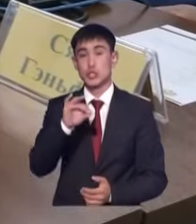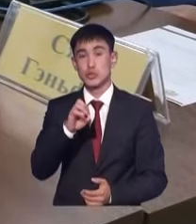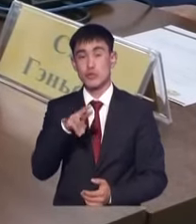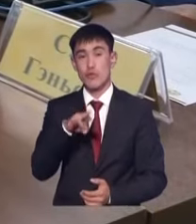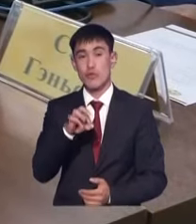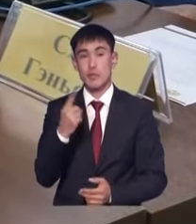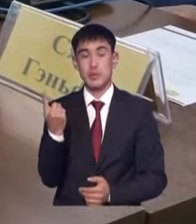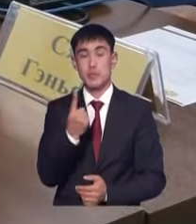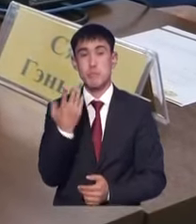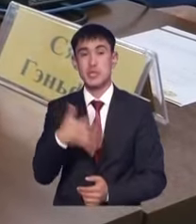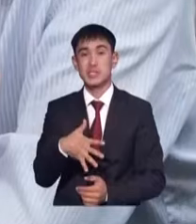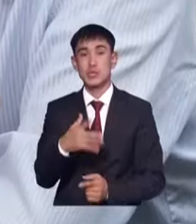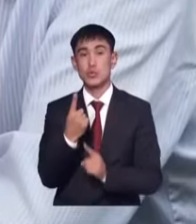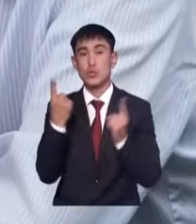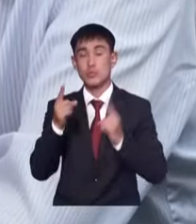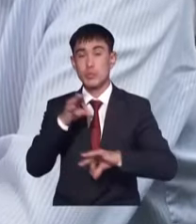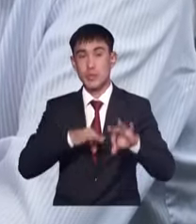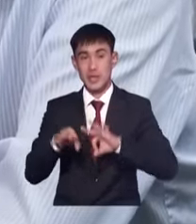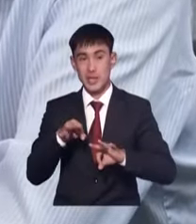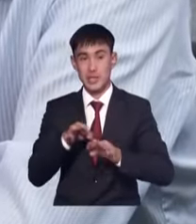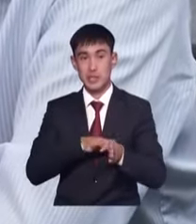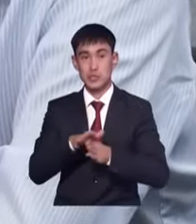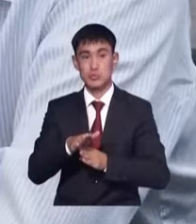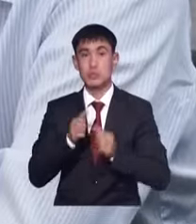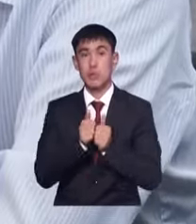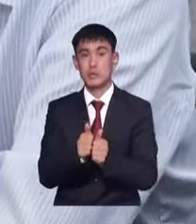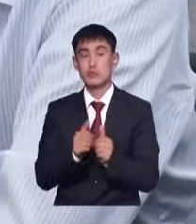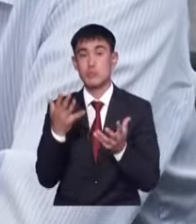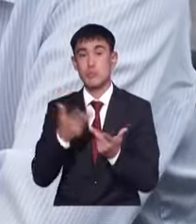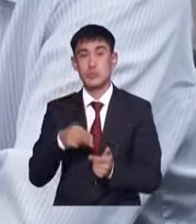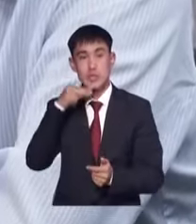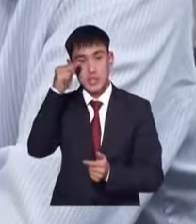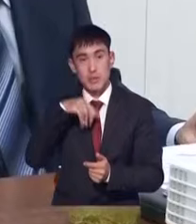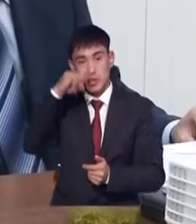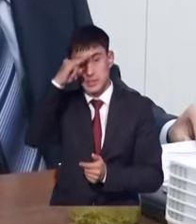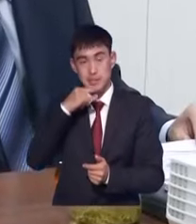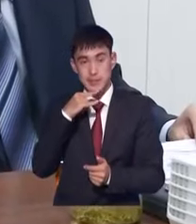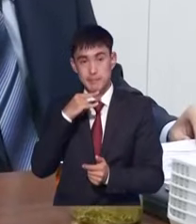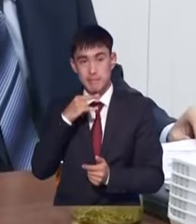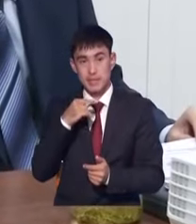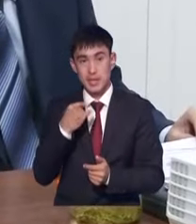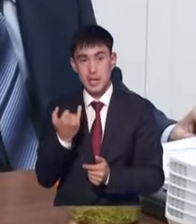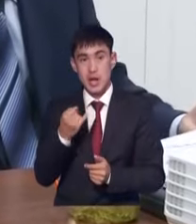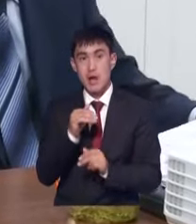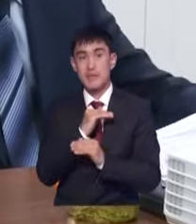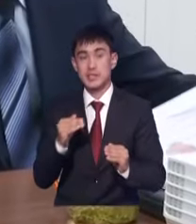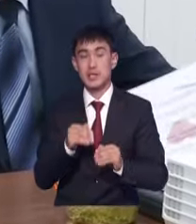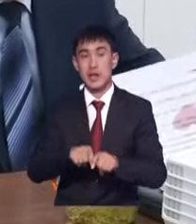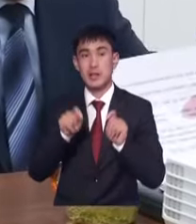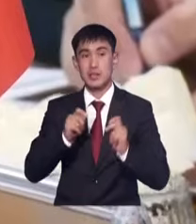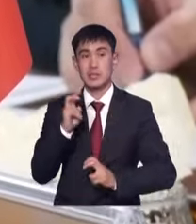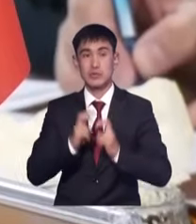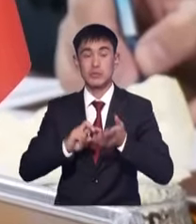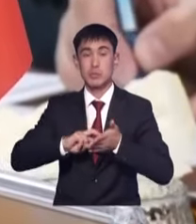«Вольфрам» является одним из 50 крупных проектов, реализуемых в партнерстве между Китаем и Казахстаном. К слову, официальное открытие